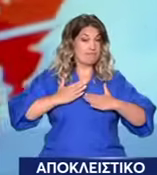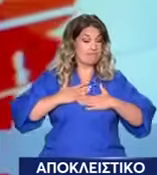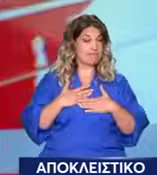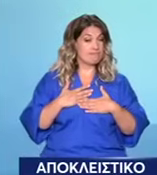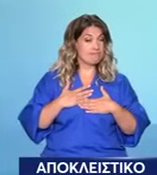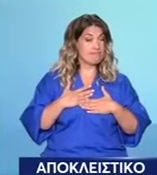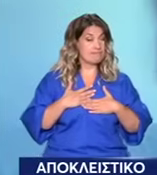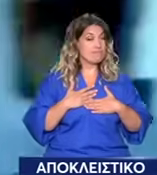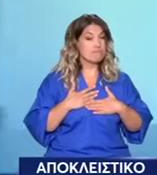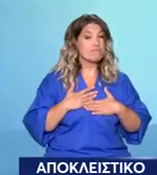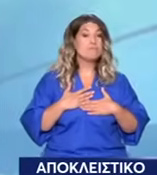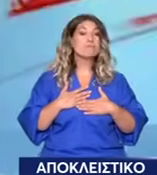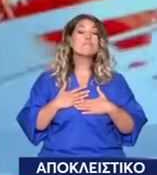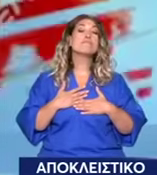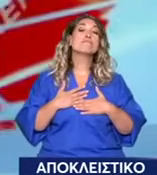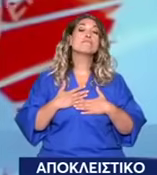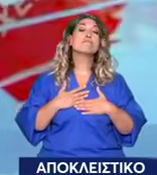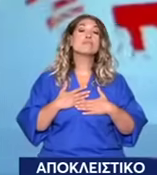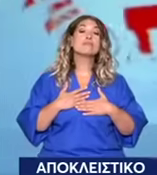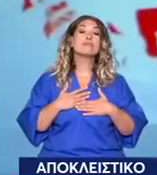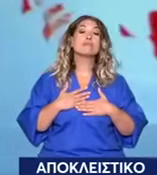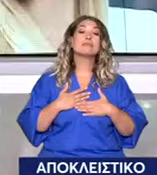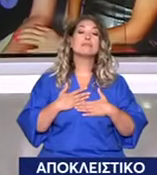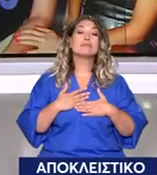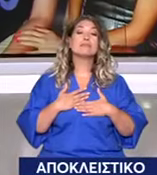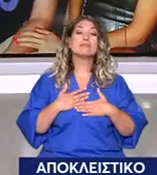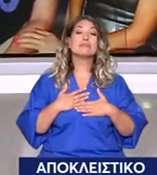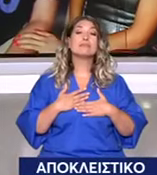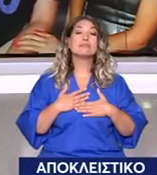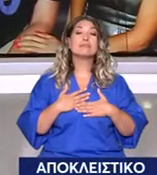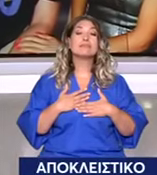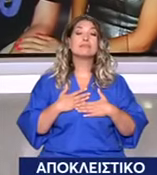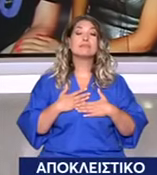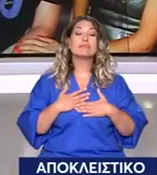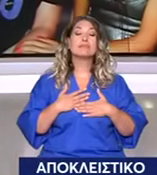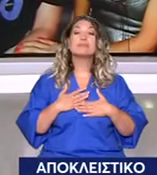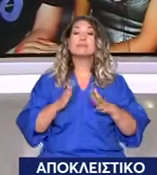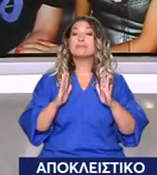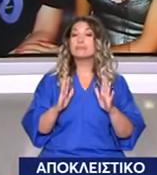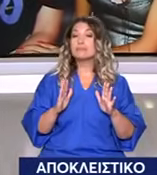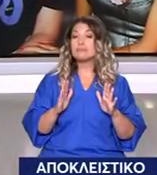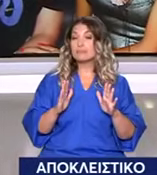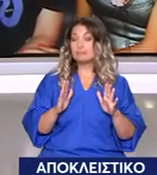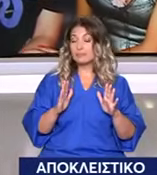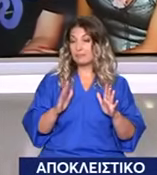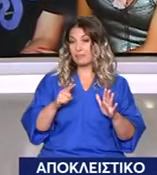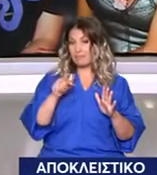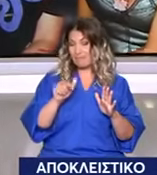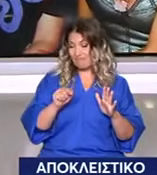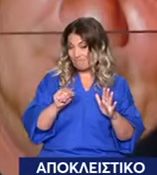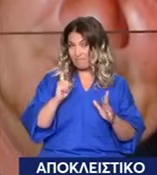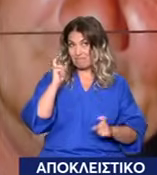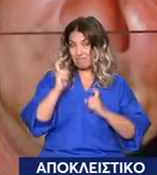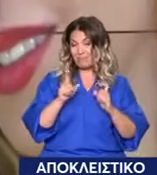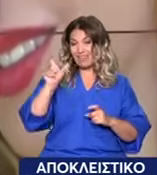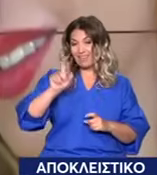λειτουργεί και να δικαιολογεί και την αντίδρασή της το βράδυ της προηγούμενης Τρίτης όταν έγινε το επεισόδιο στην αυλή του σπιτιού της.